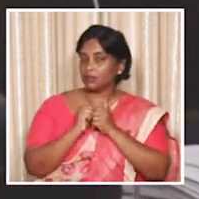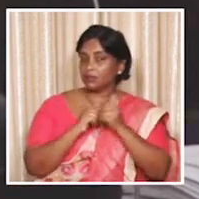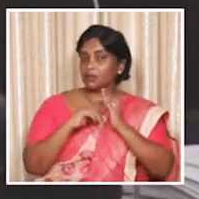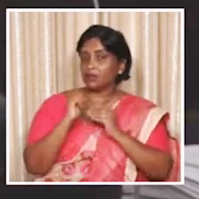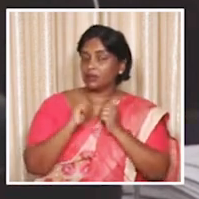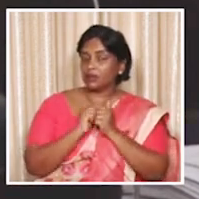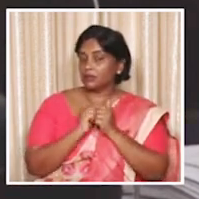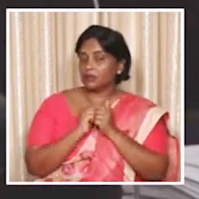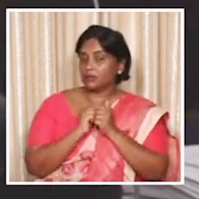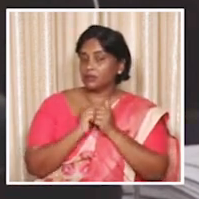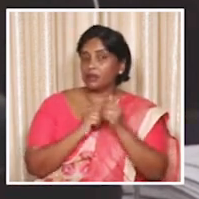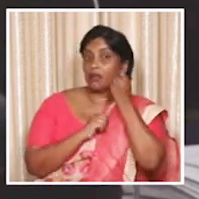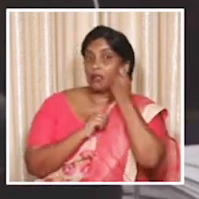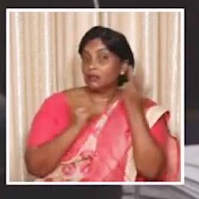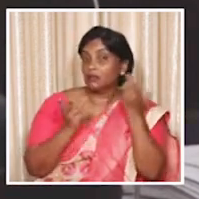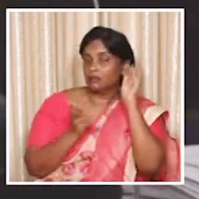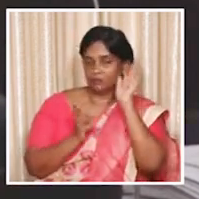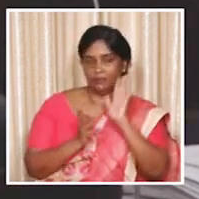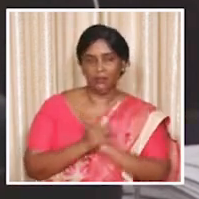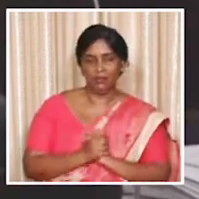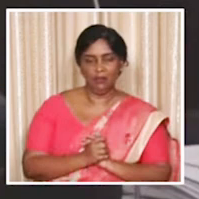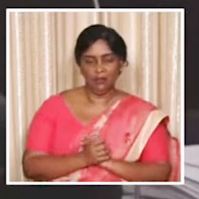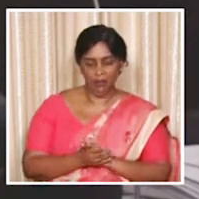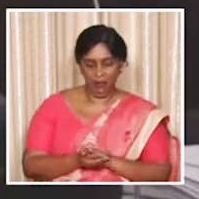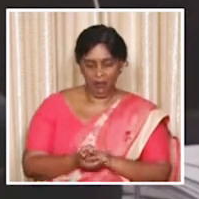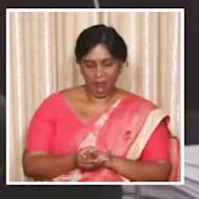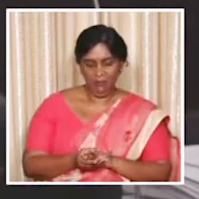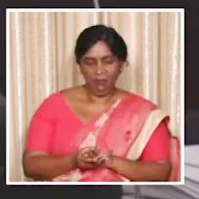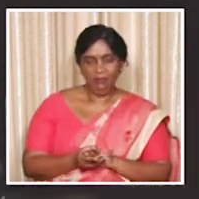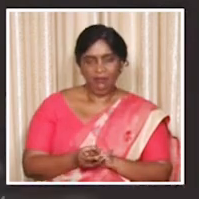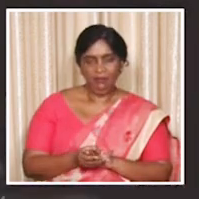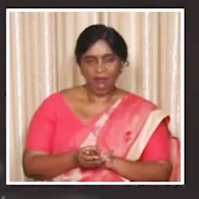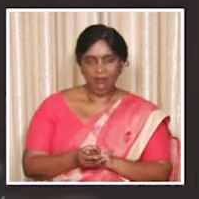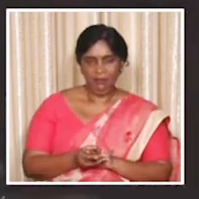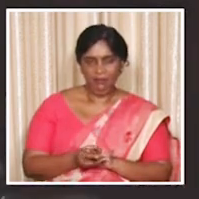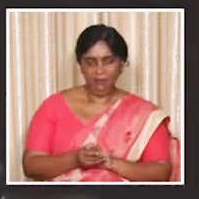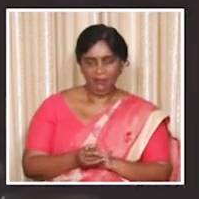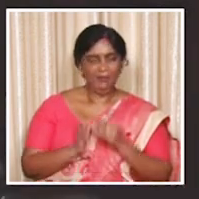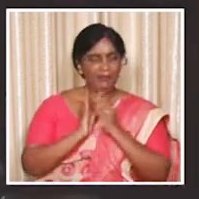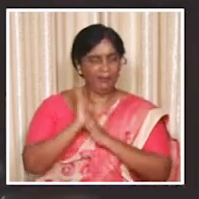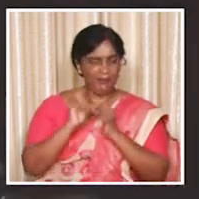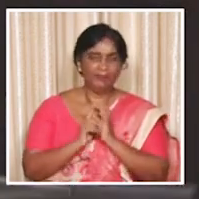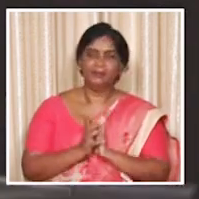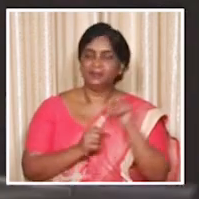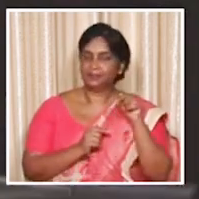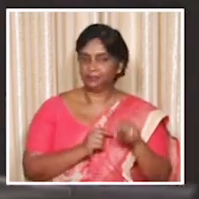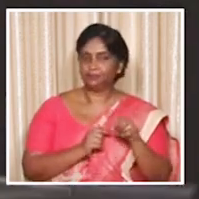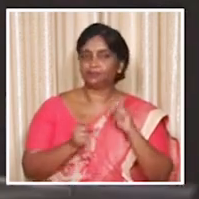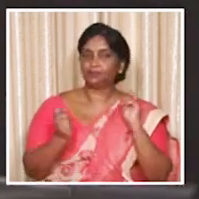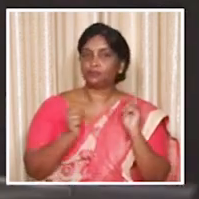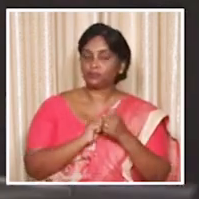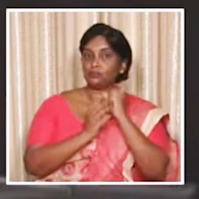ක්‍රමයේ අදහස ගැන මම දැනගන්න කැමතියි. කරු මනෝසේන තුමා. අන්තිතුමනි මෙතනදී